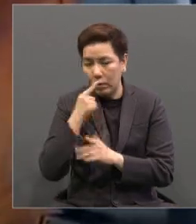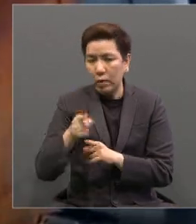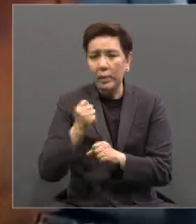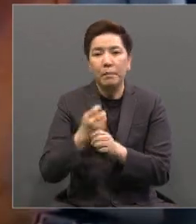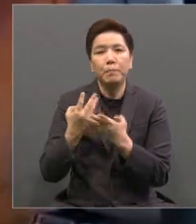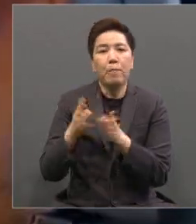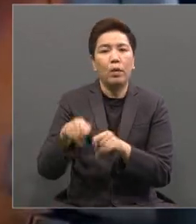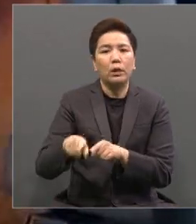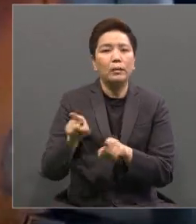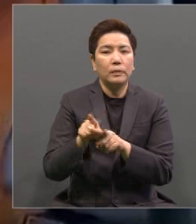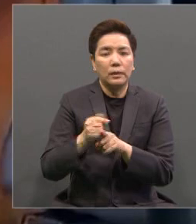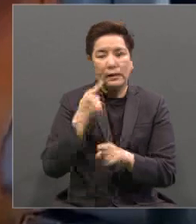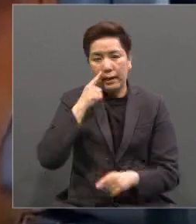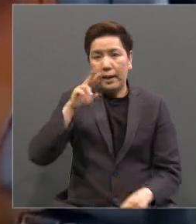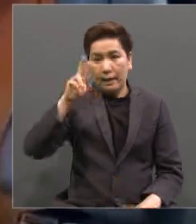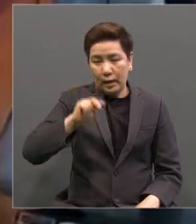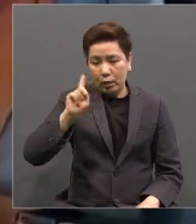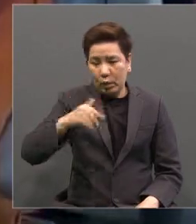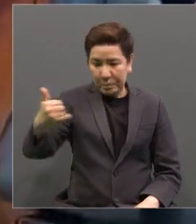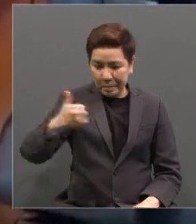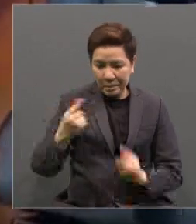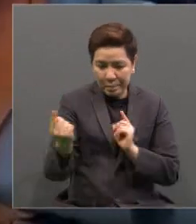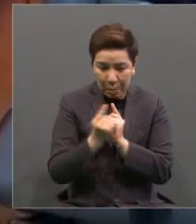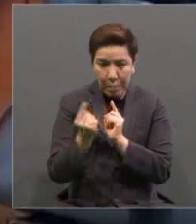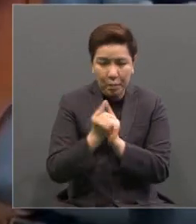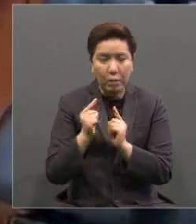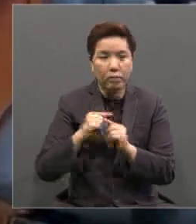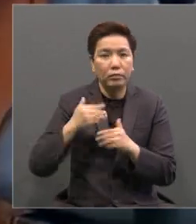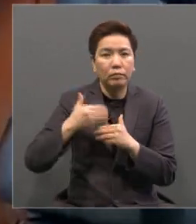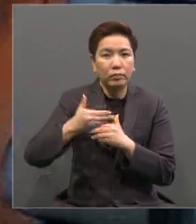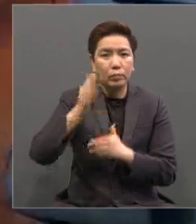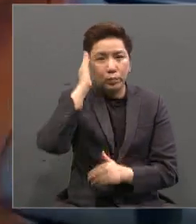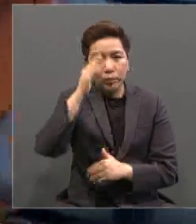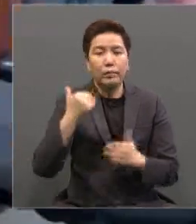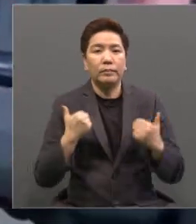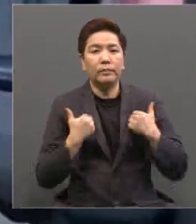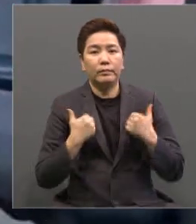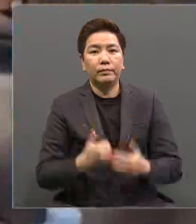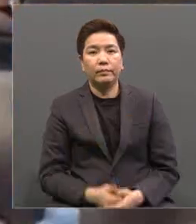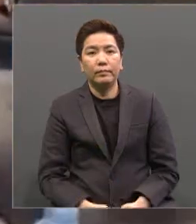สวนก็ได้ปล่อยตัวไปนะครับโดยได้นัดหมายให้มาเข้าพบอีกครั้งในภายหลัง